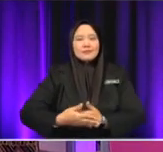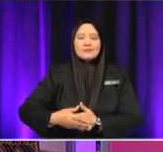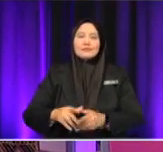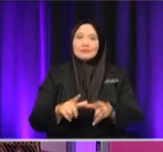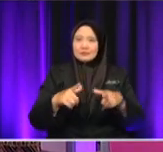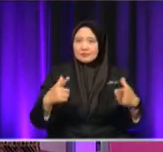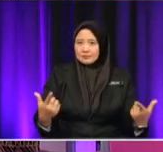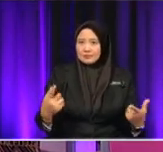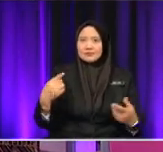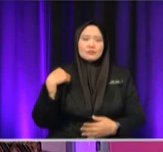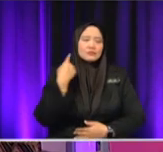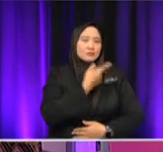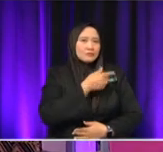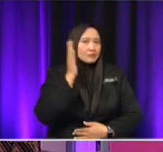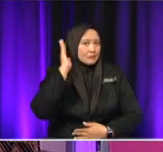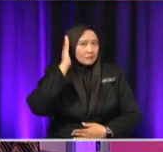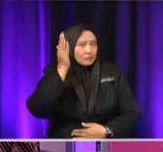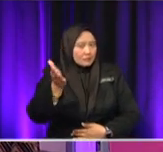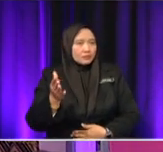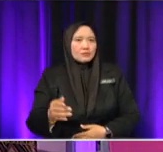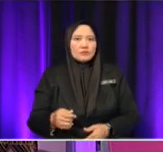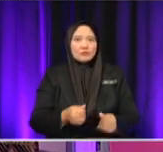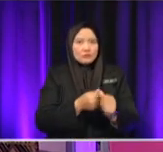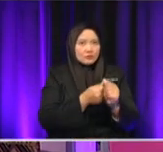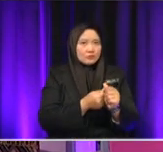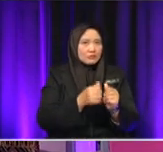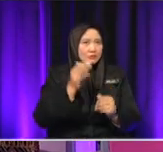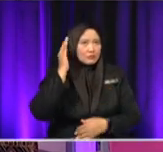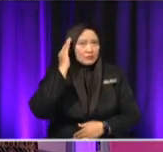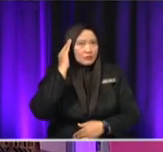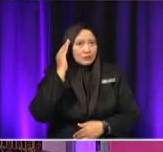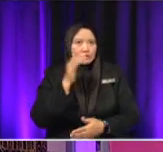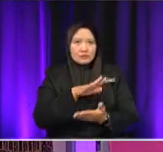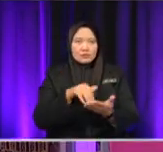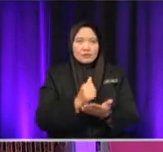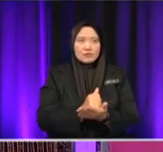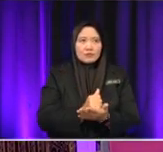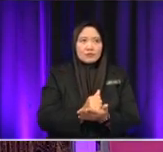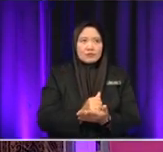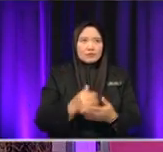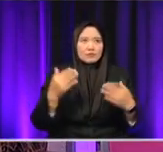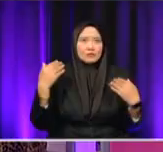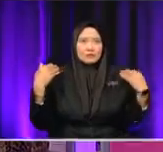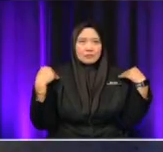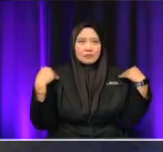pun kemahiran berkaitan dengan tajuk kemahiran ke ibu bapakan